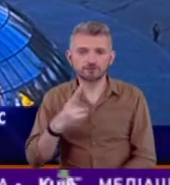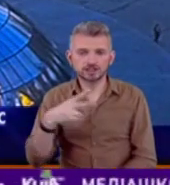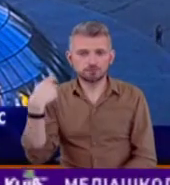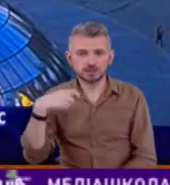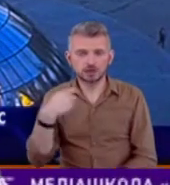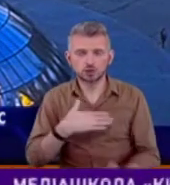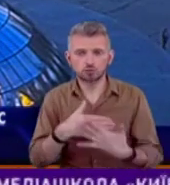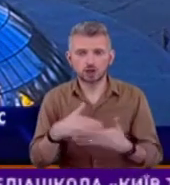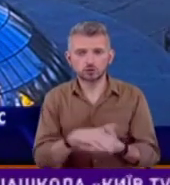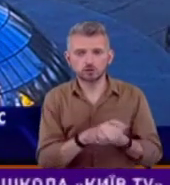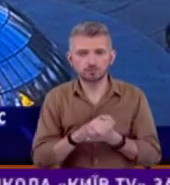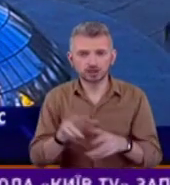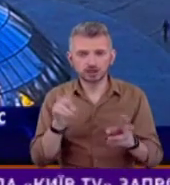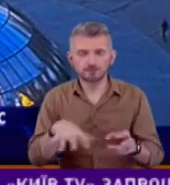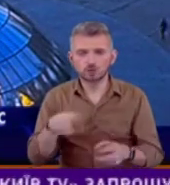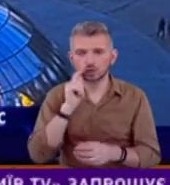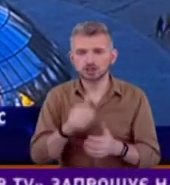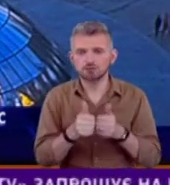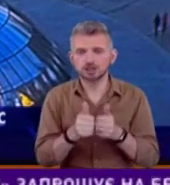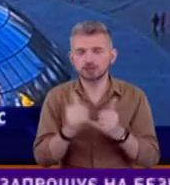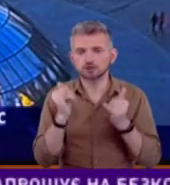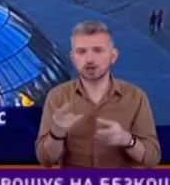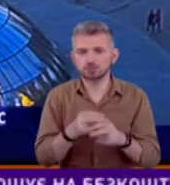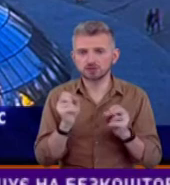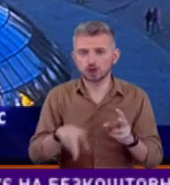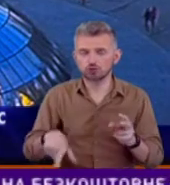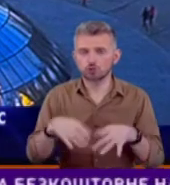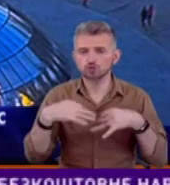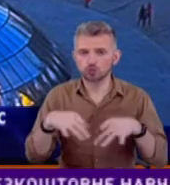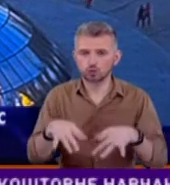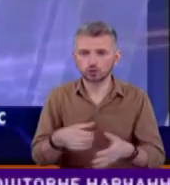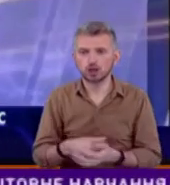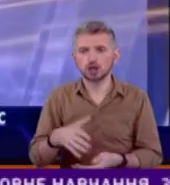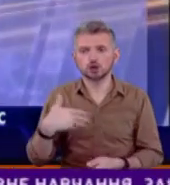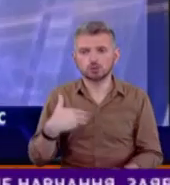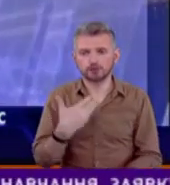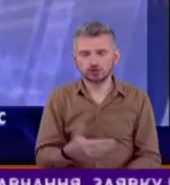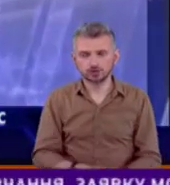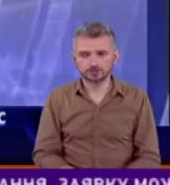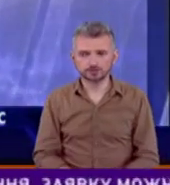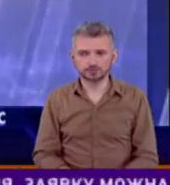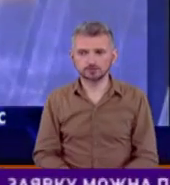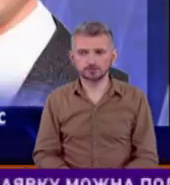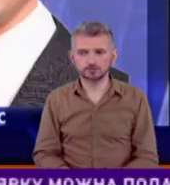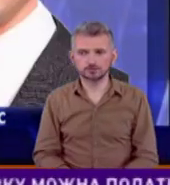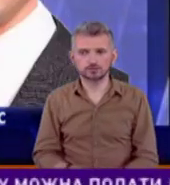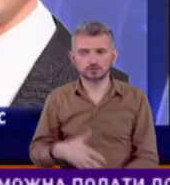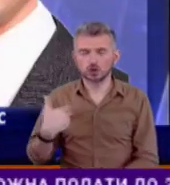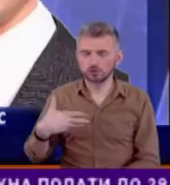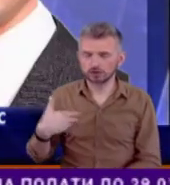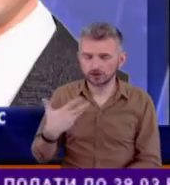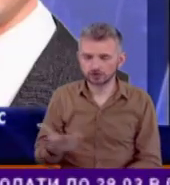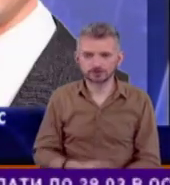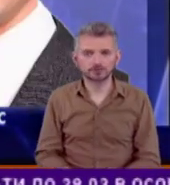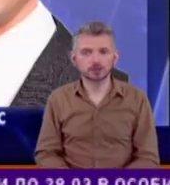спілки «Всеукраїнське партнерство заради безпеки дорожнього руху». Добрий вечір, пане Володимире. Добрий вечір. Доброго вечора.